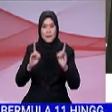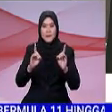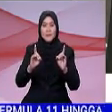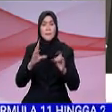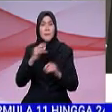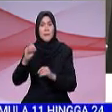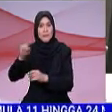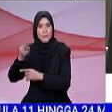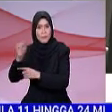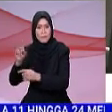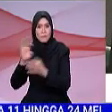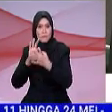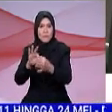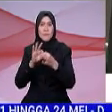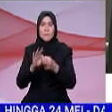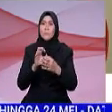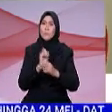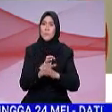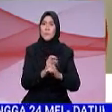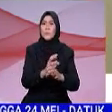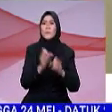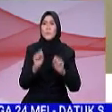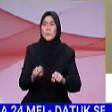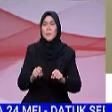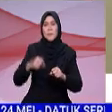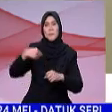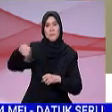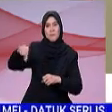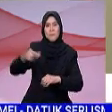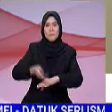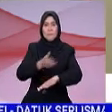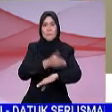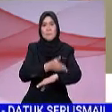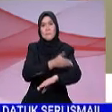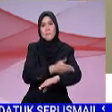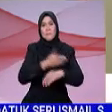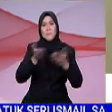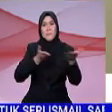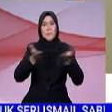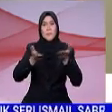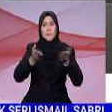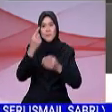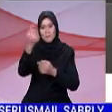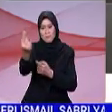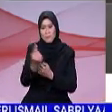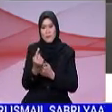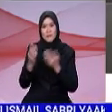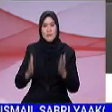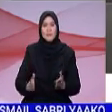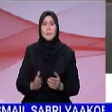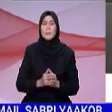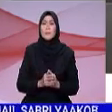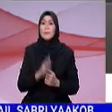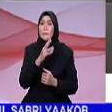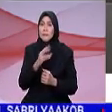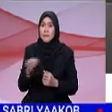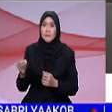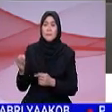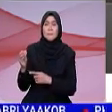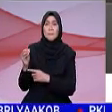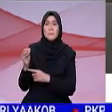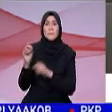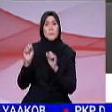ini merupakan salah satu inisiatif meningkatkan kualiti penyampaian perkhidmatan kepada pelanggan. Langkah itu juga secara tidak